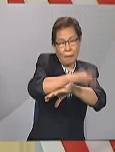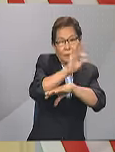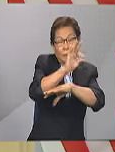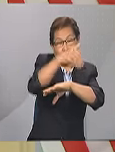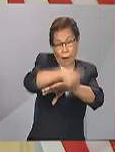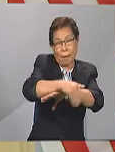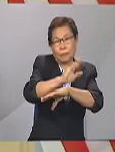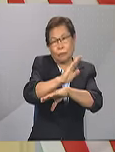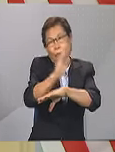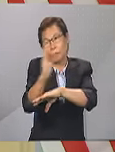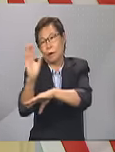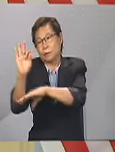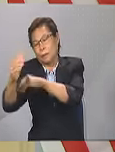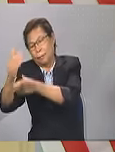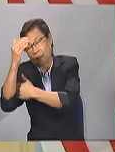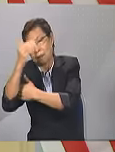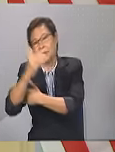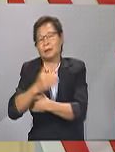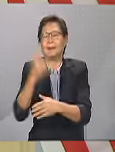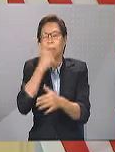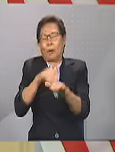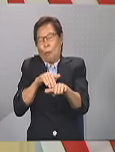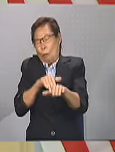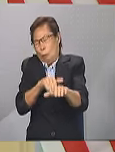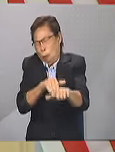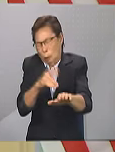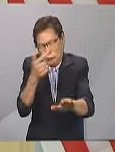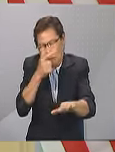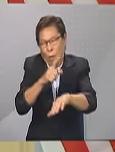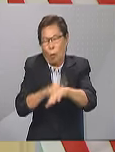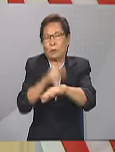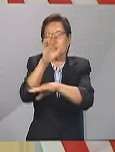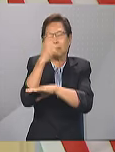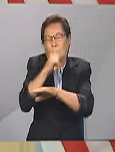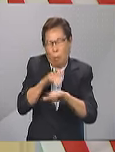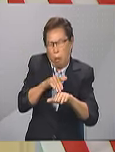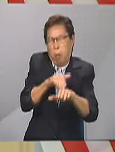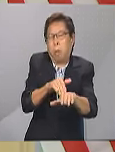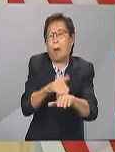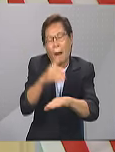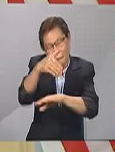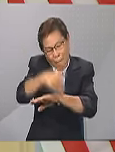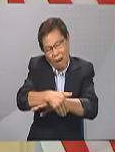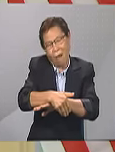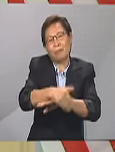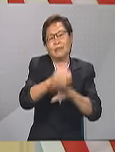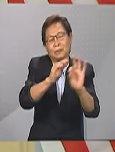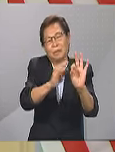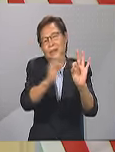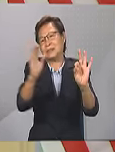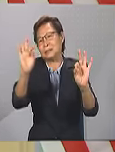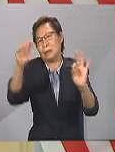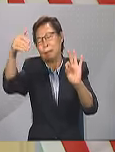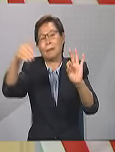mengelakkan kesesakan dan pergerakan yang besar di waktu siang Hai pergerakan